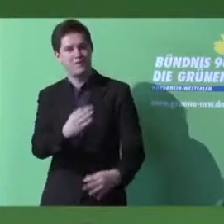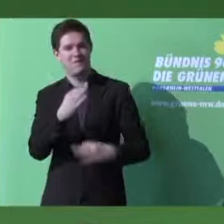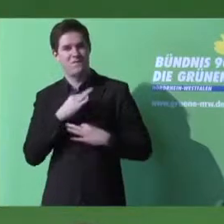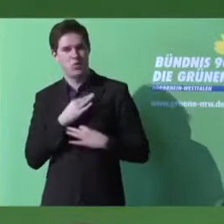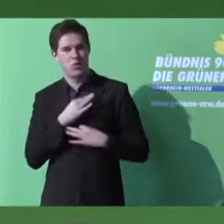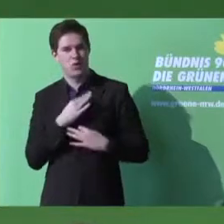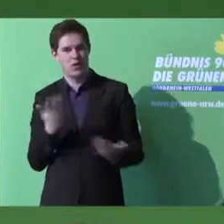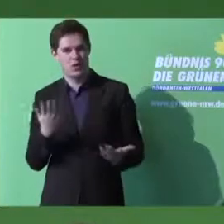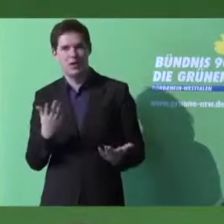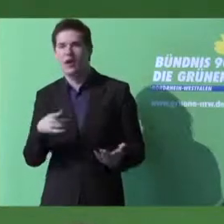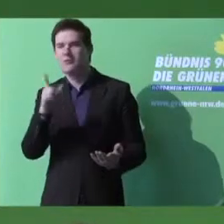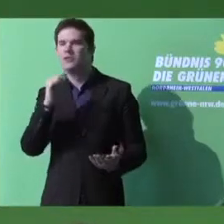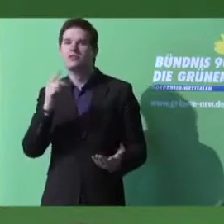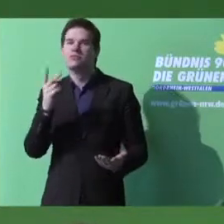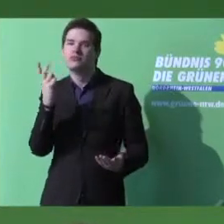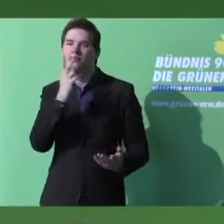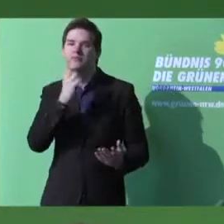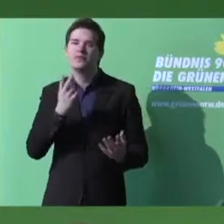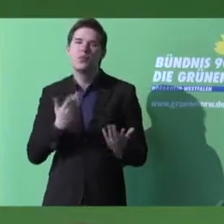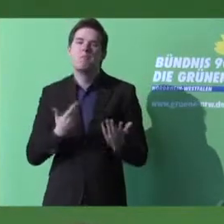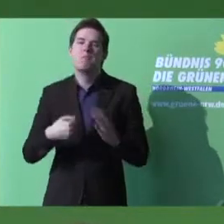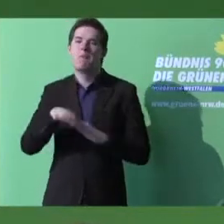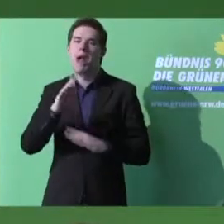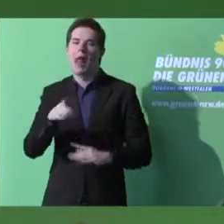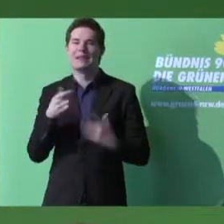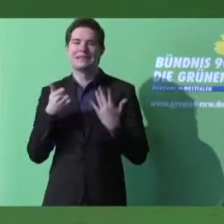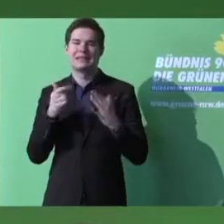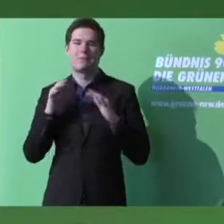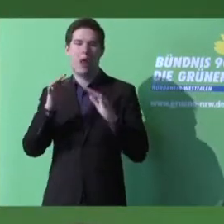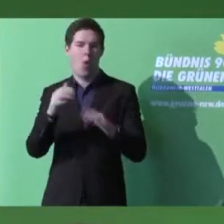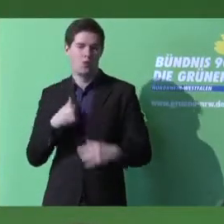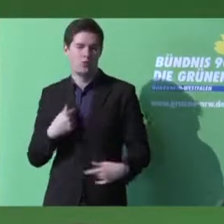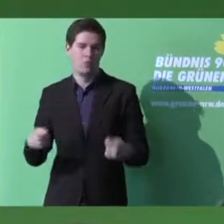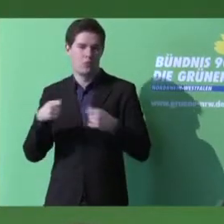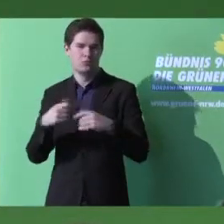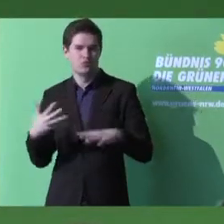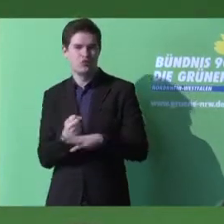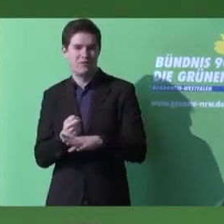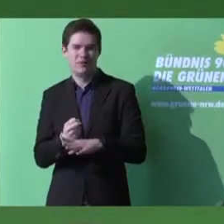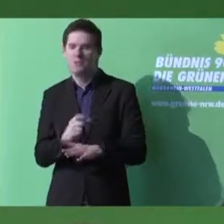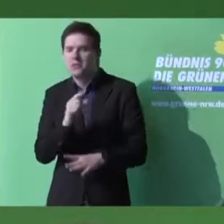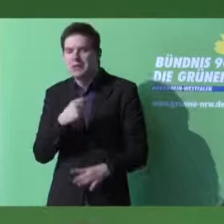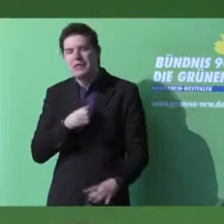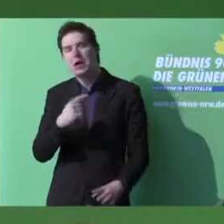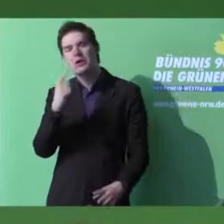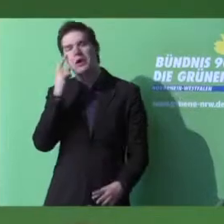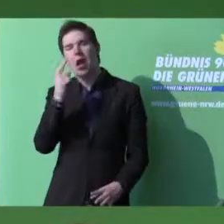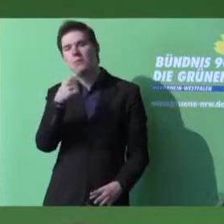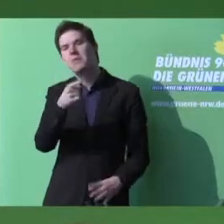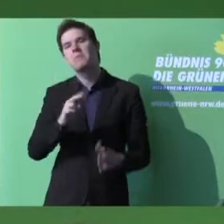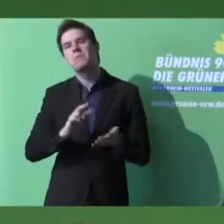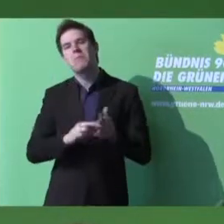6 Millionen im Bund versprecht, dann gehe ich davon aus, dass eure Planungen